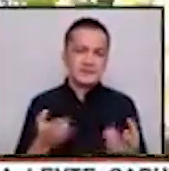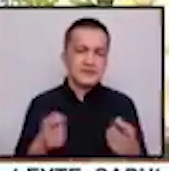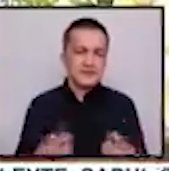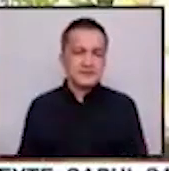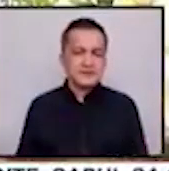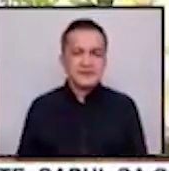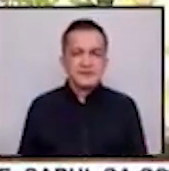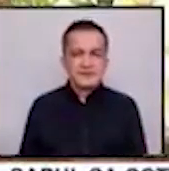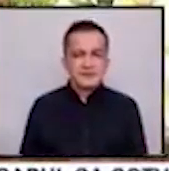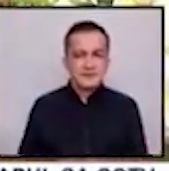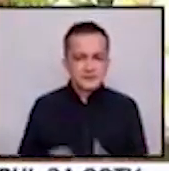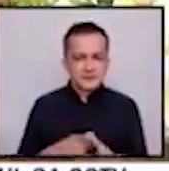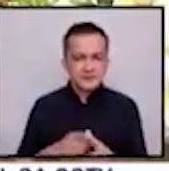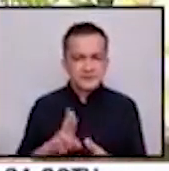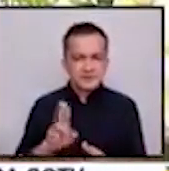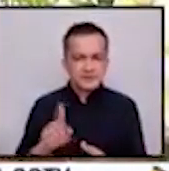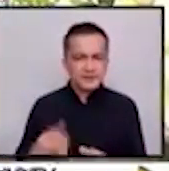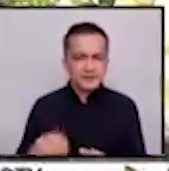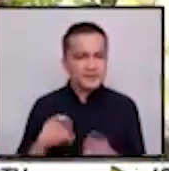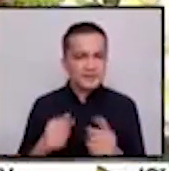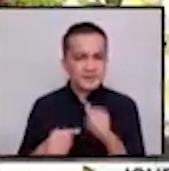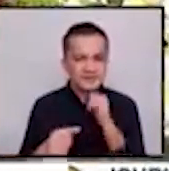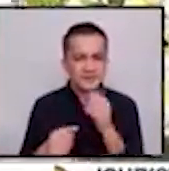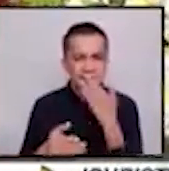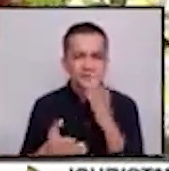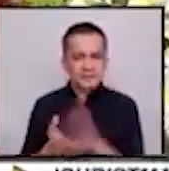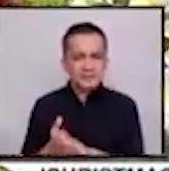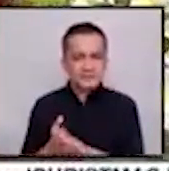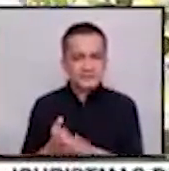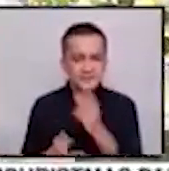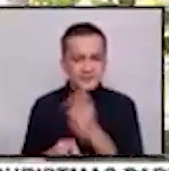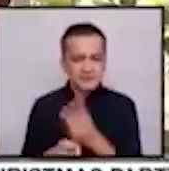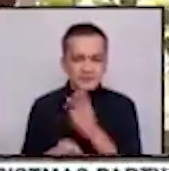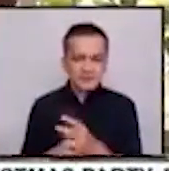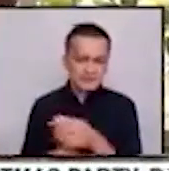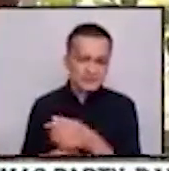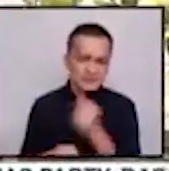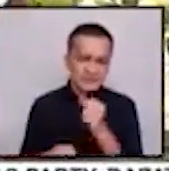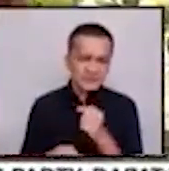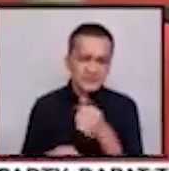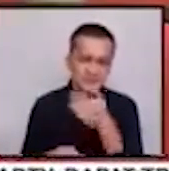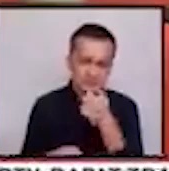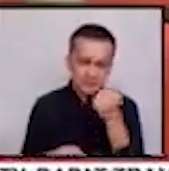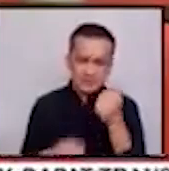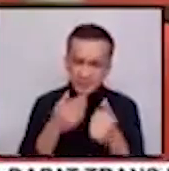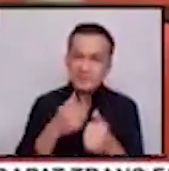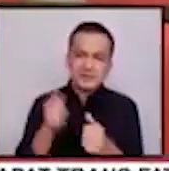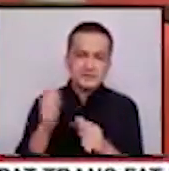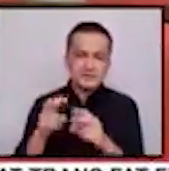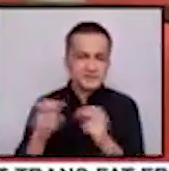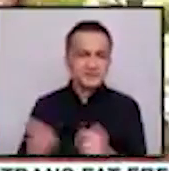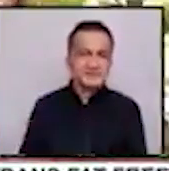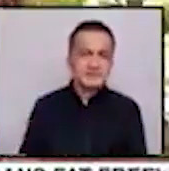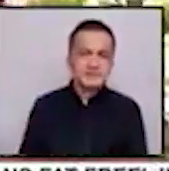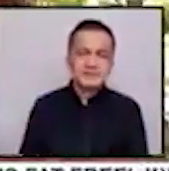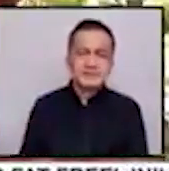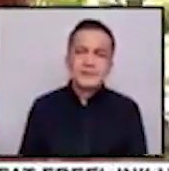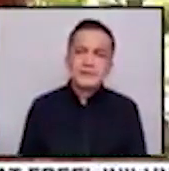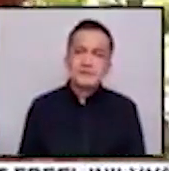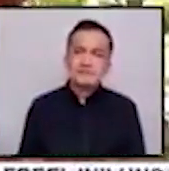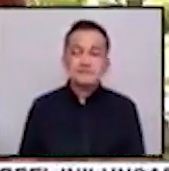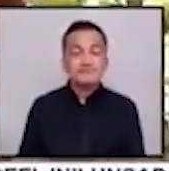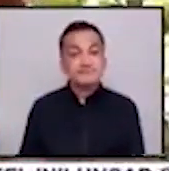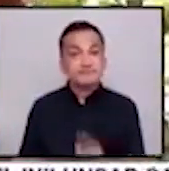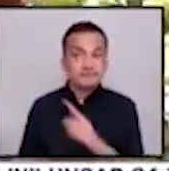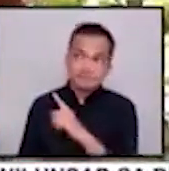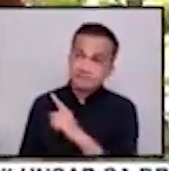ba? Not bad. Talagang napakahirap kunin, no? Best of the best nga, di ba? Eh, pero may plano ka ba na sumali sa mga